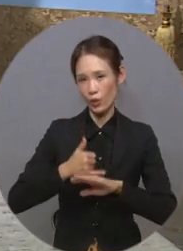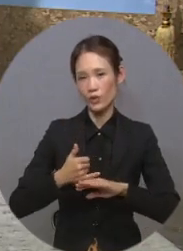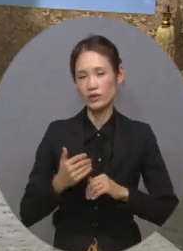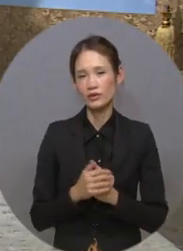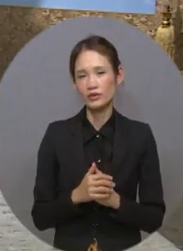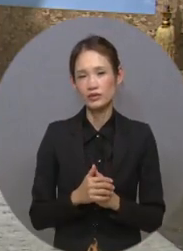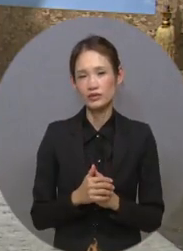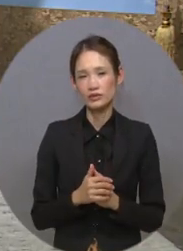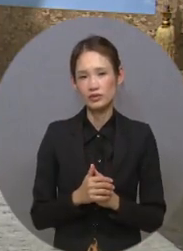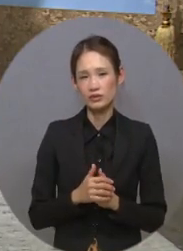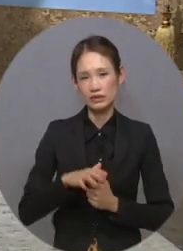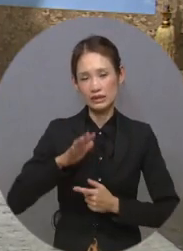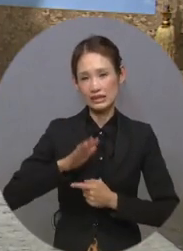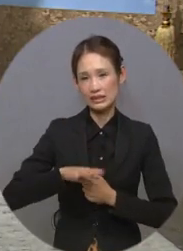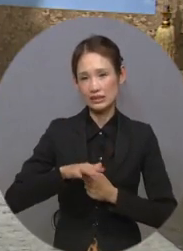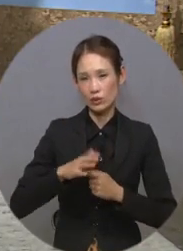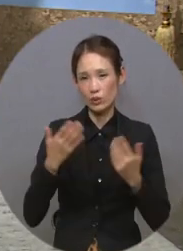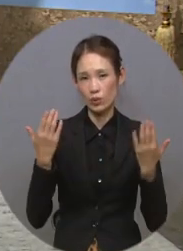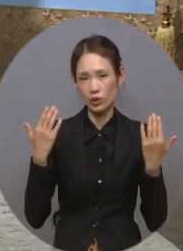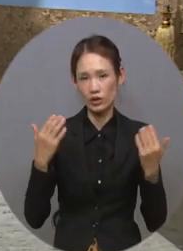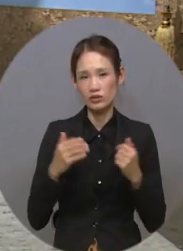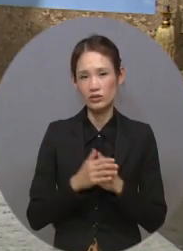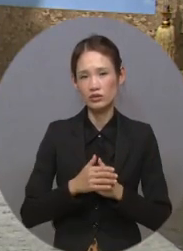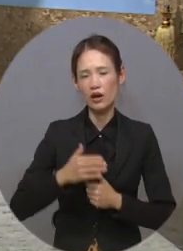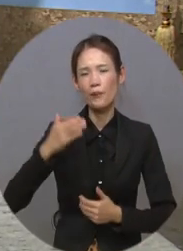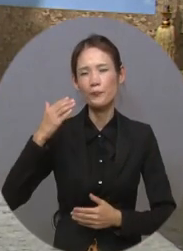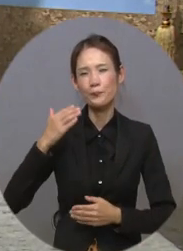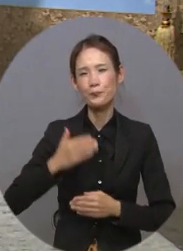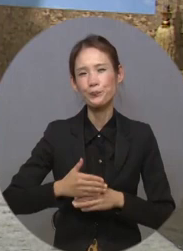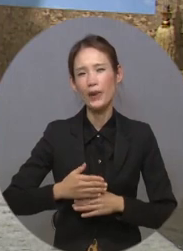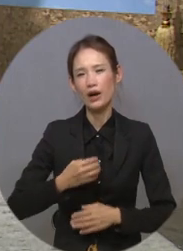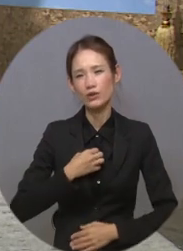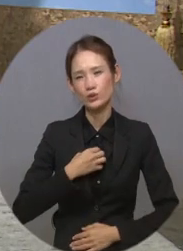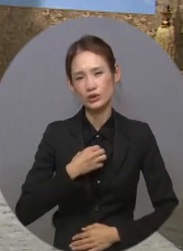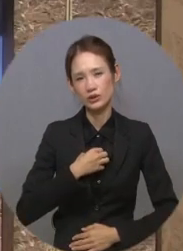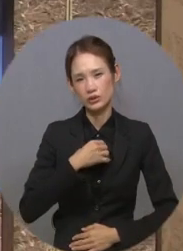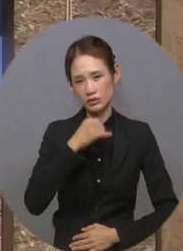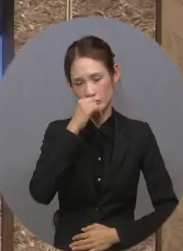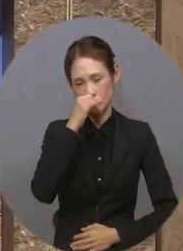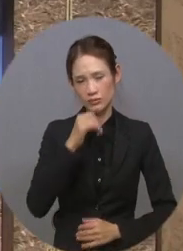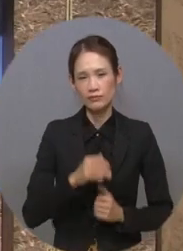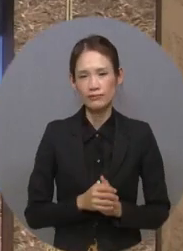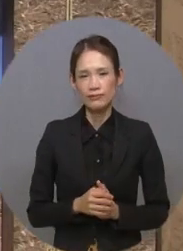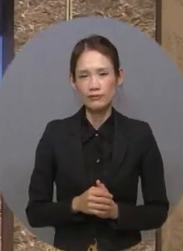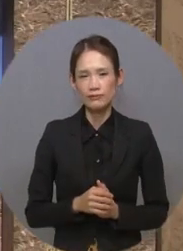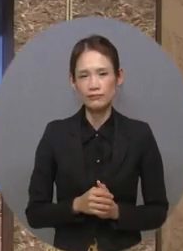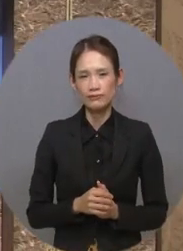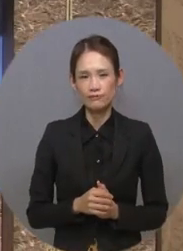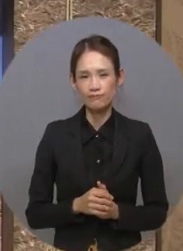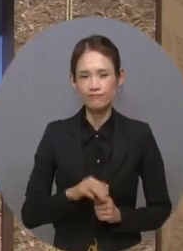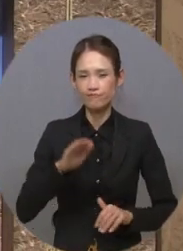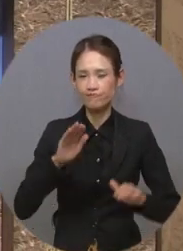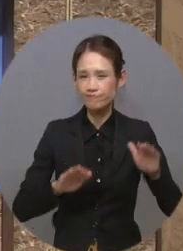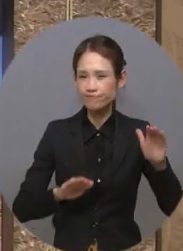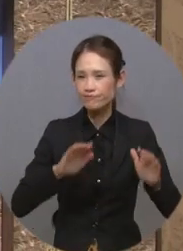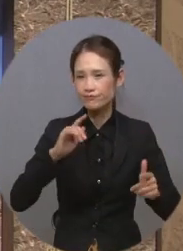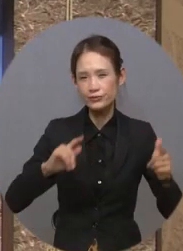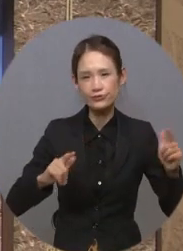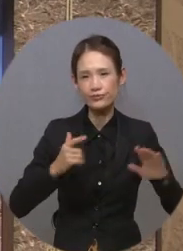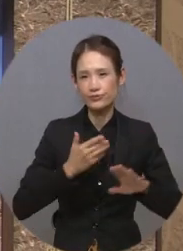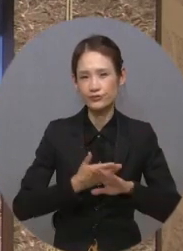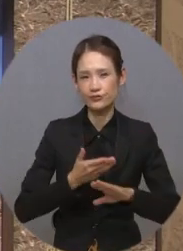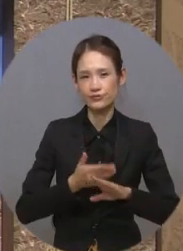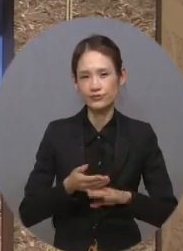도농시다 보니까 시골 학교는 또 폐교 위기에 이제 접한 그런 학교들도 있어요. 편차가 좀 있네요. 네, 그래서